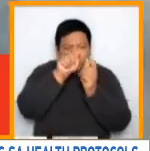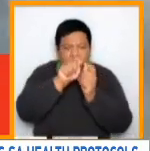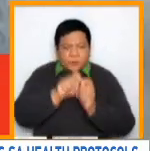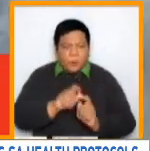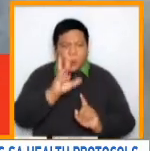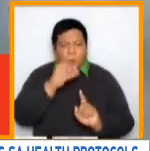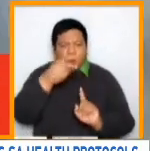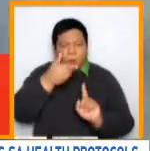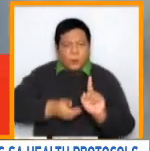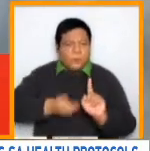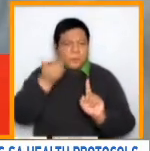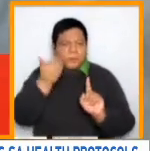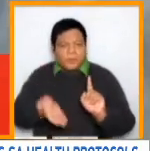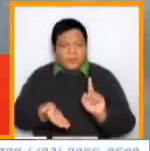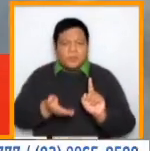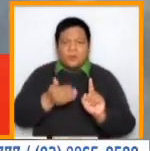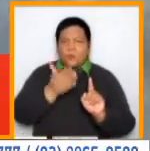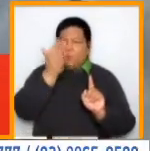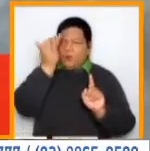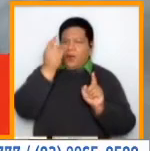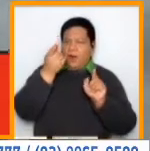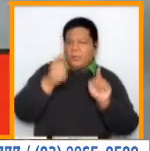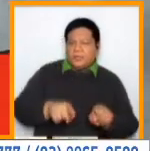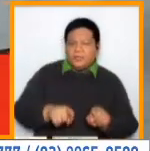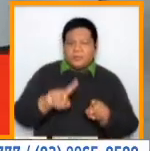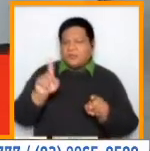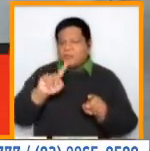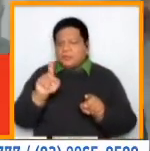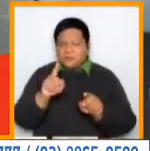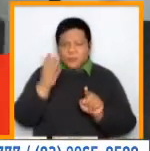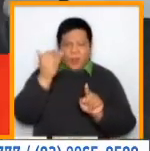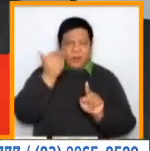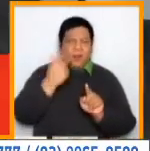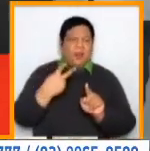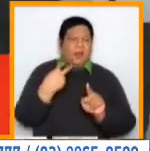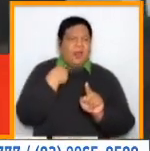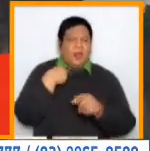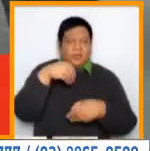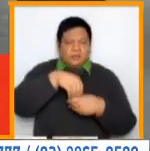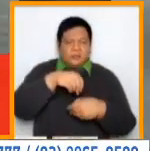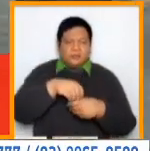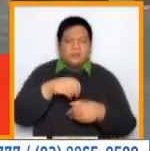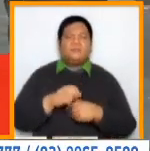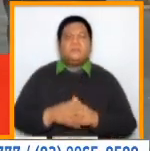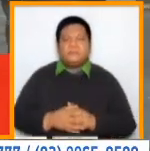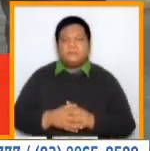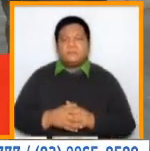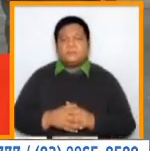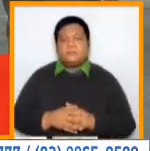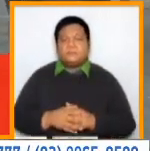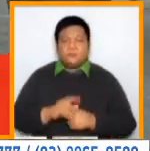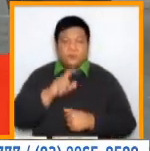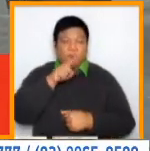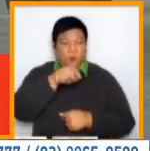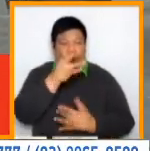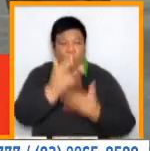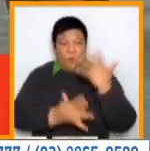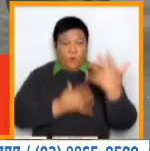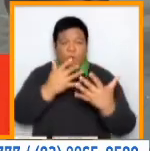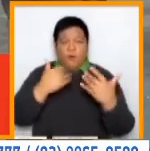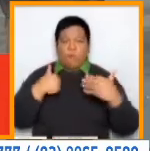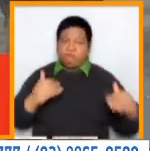yung circumstances o yung mga pangyayari kung bakit siya natrap sa loob. Inabot ng ikatlong alarma ang sunog dito sa Gilvan